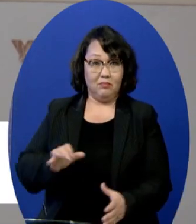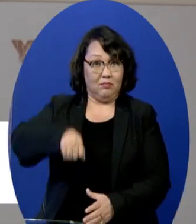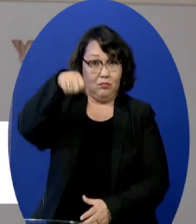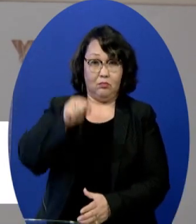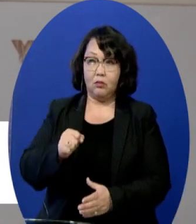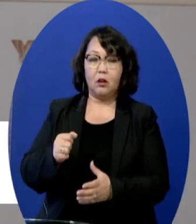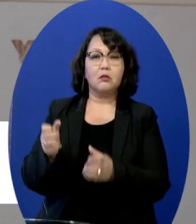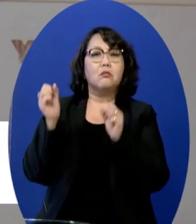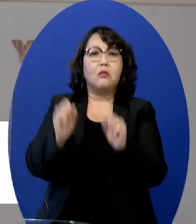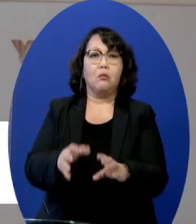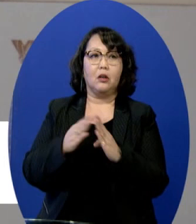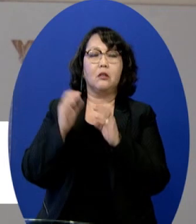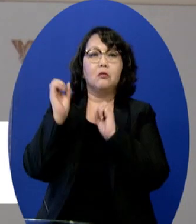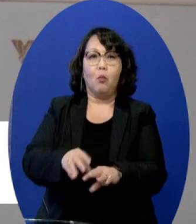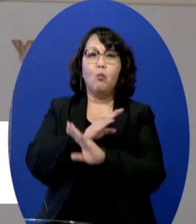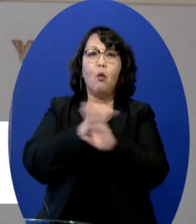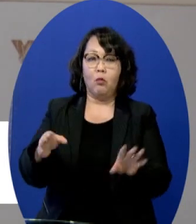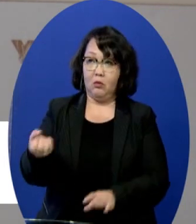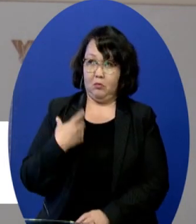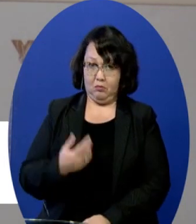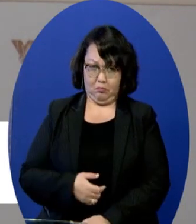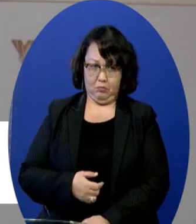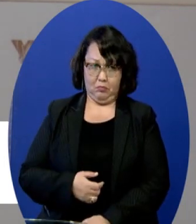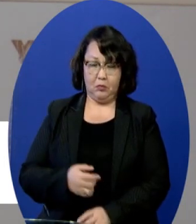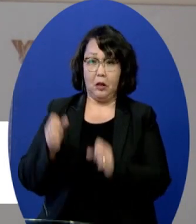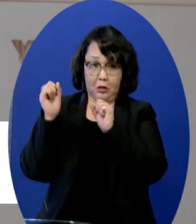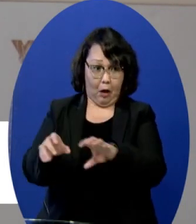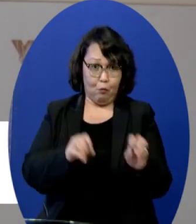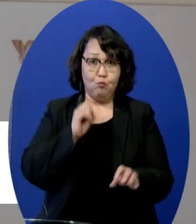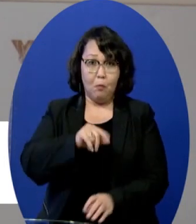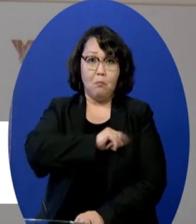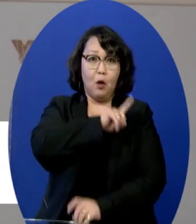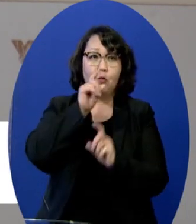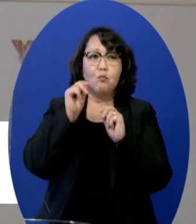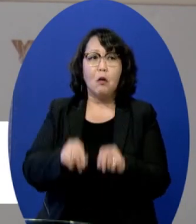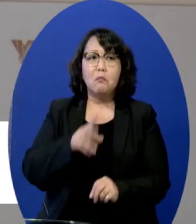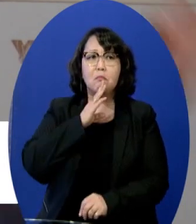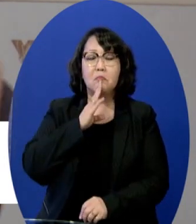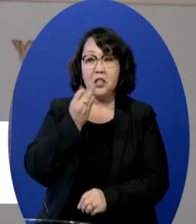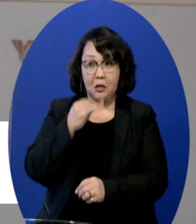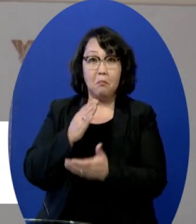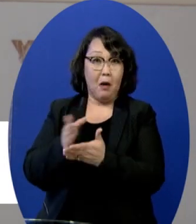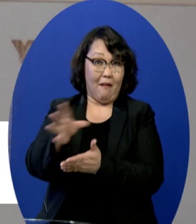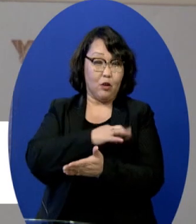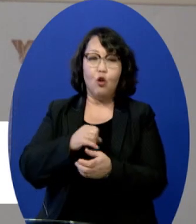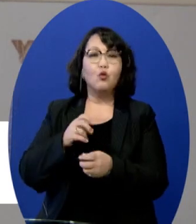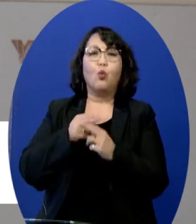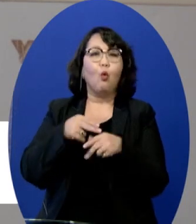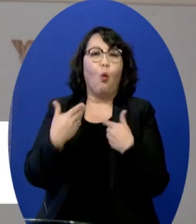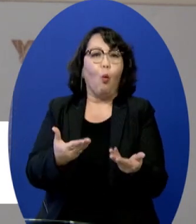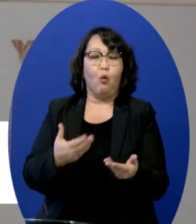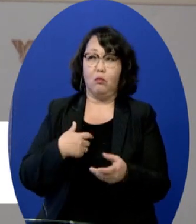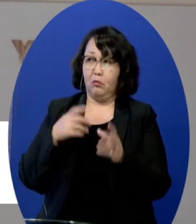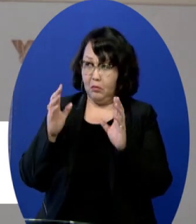дүнрхэн өгсөн юмнуудыг оруулж ирээ тавьчихаар би чинь баян хүн болчих гээд байгаа юм байлгүй. Тэгээ ерөөс юу ч хөхгүй гэдэг юм чи. А тэгээ бүр сүулдэ болоод дүүдээ